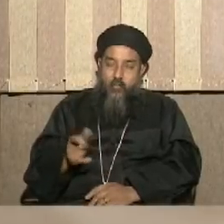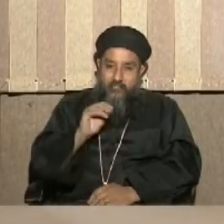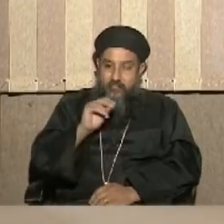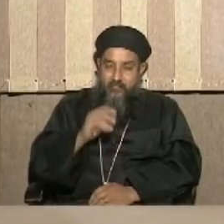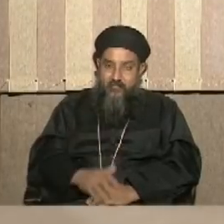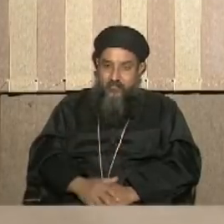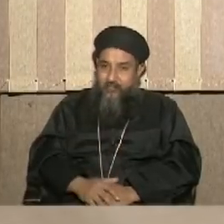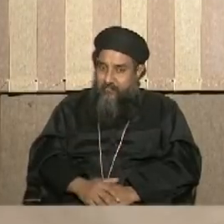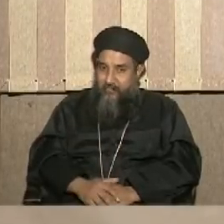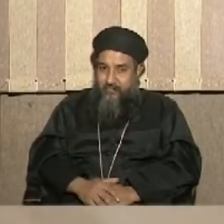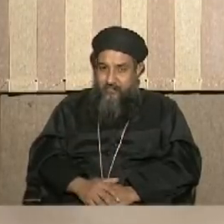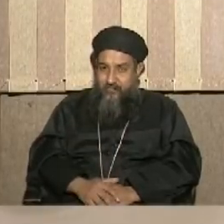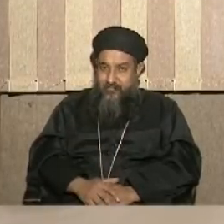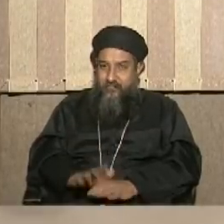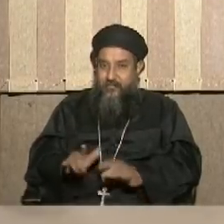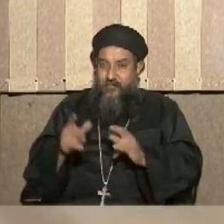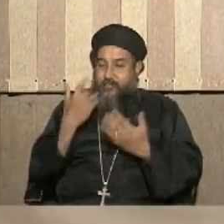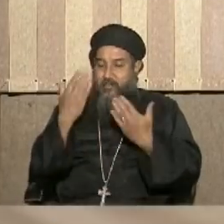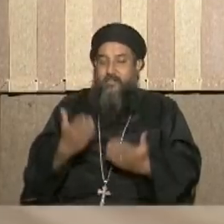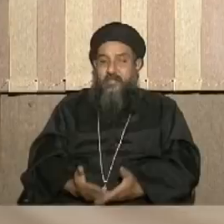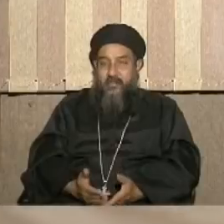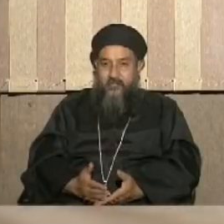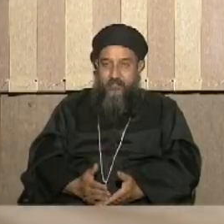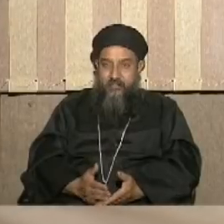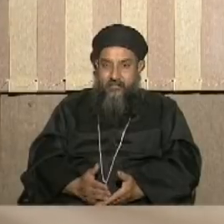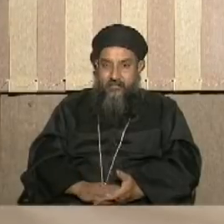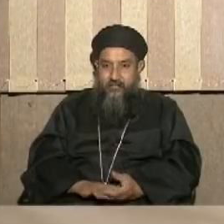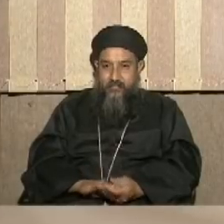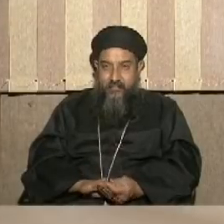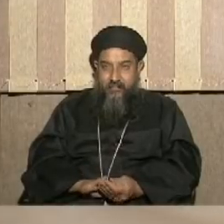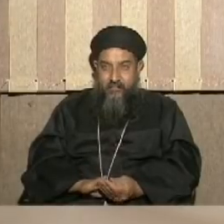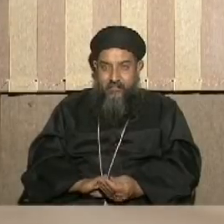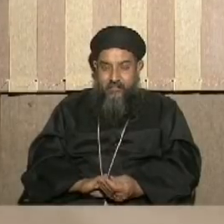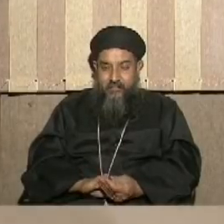اخويا اللي خلقته سبتين لوحده.